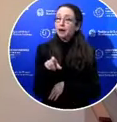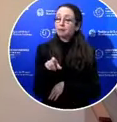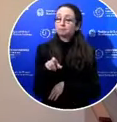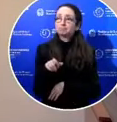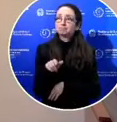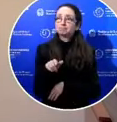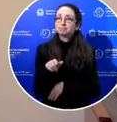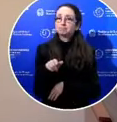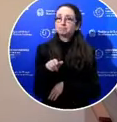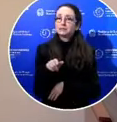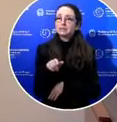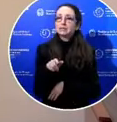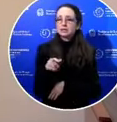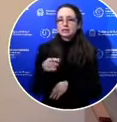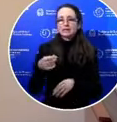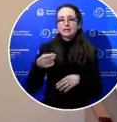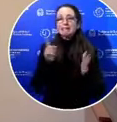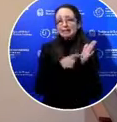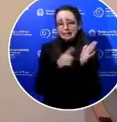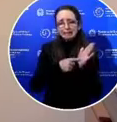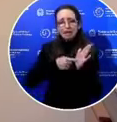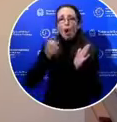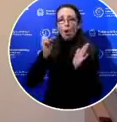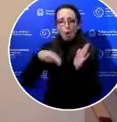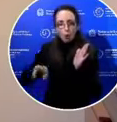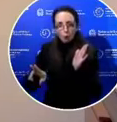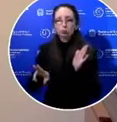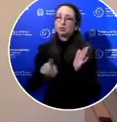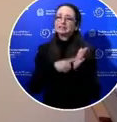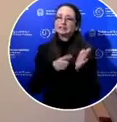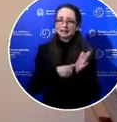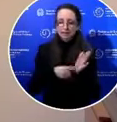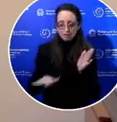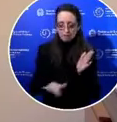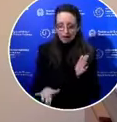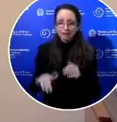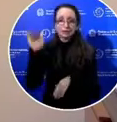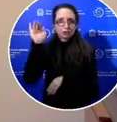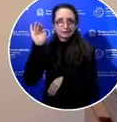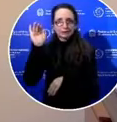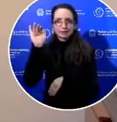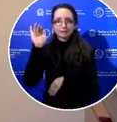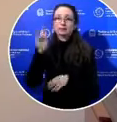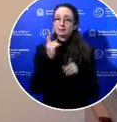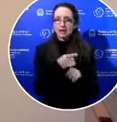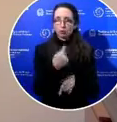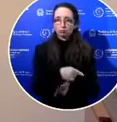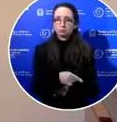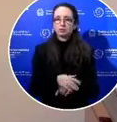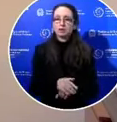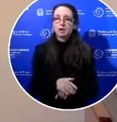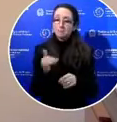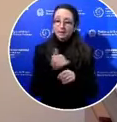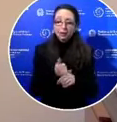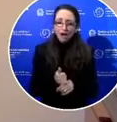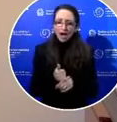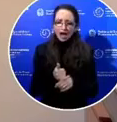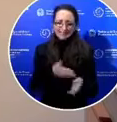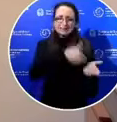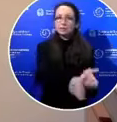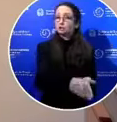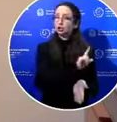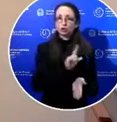diritti della Convenzione ONU sui diritti dell'infanzia e dell'adolescenza. In particolare, quelli della non discriminazione e